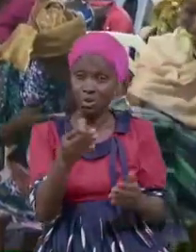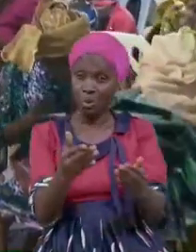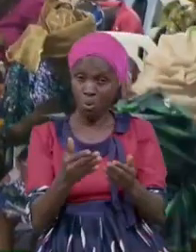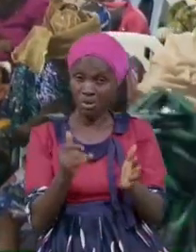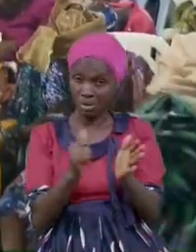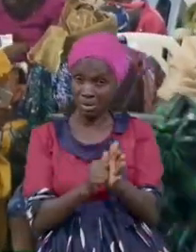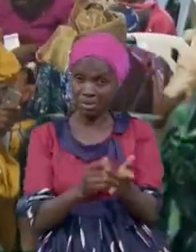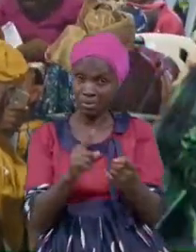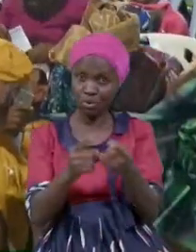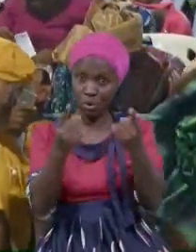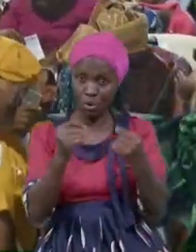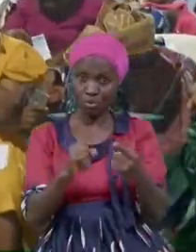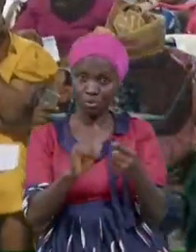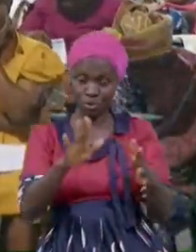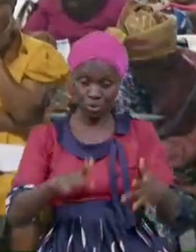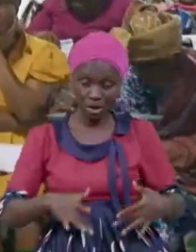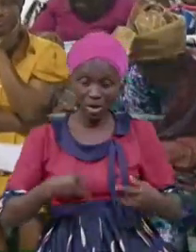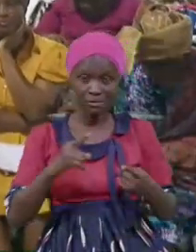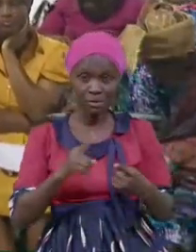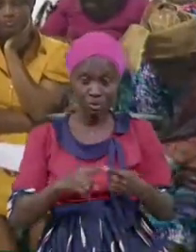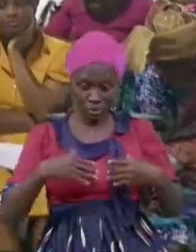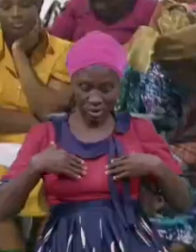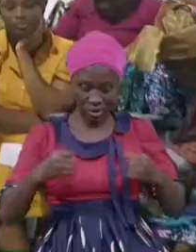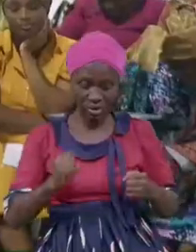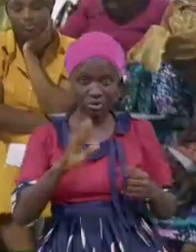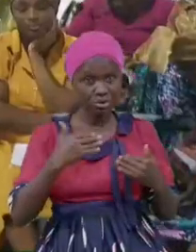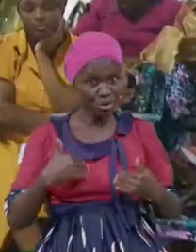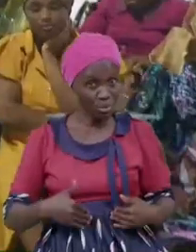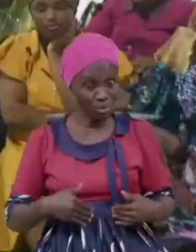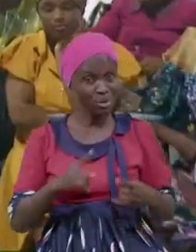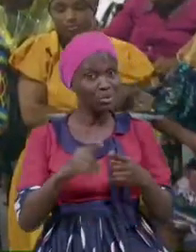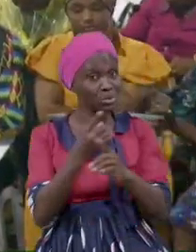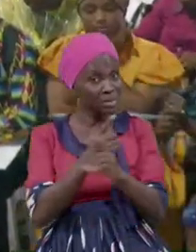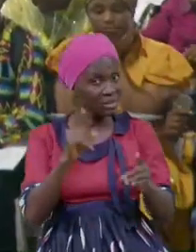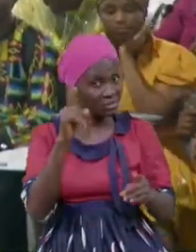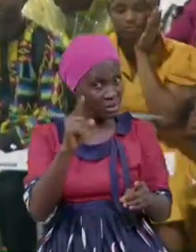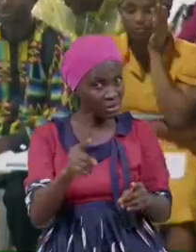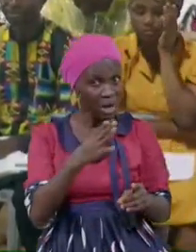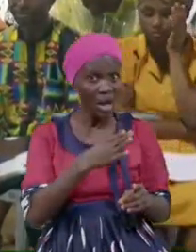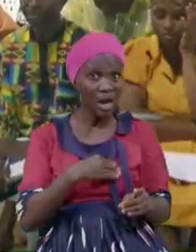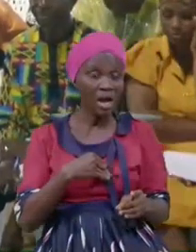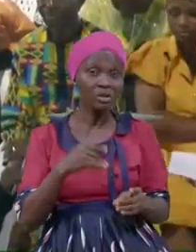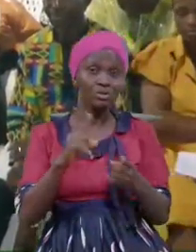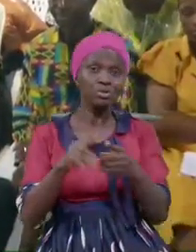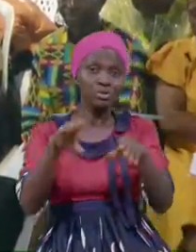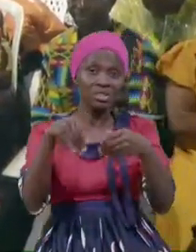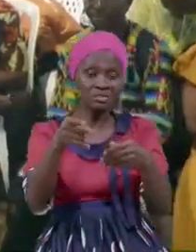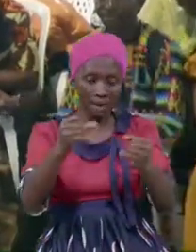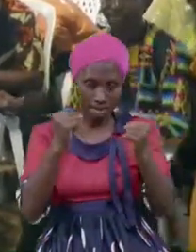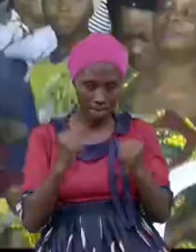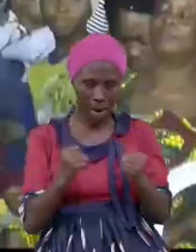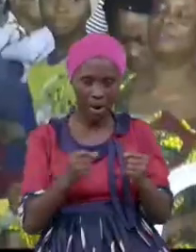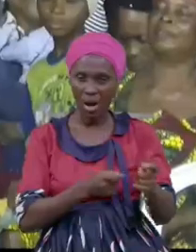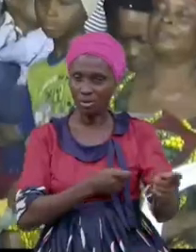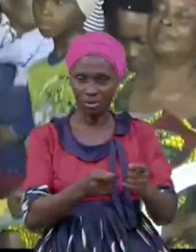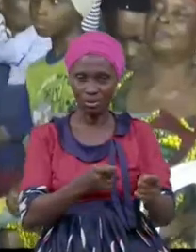toucher ton cœur, préparer ton cœur, guérir ton corps, te délivrer et te donner la domination. Rien